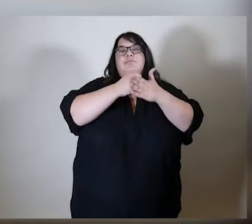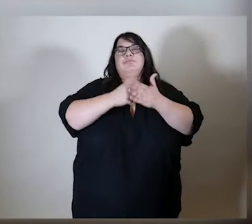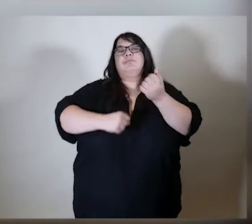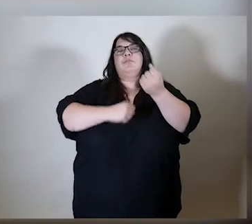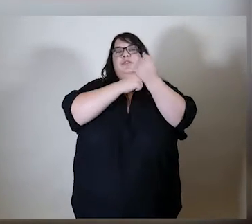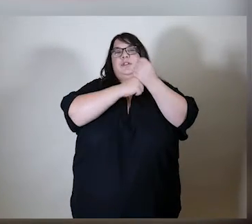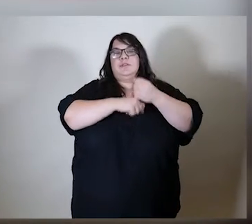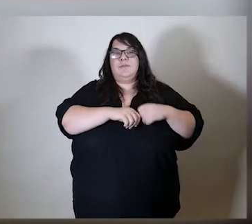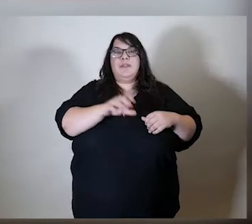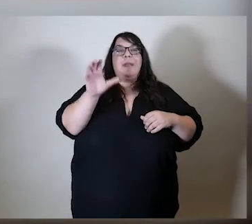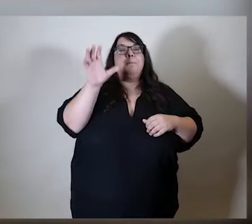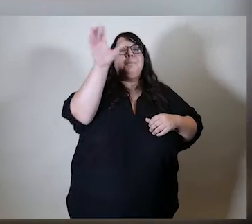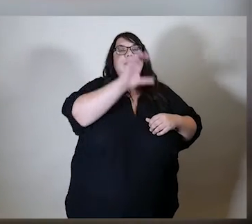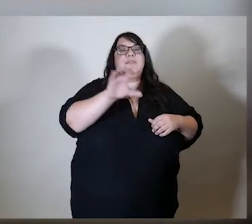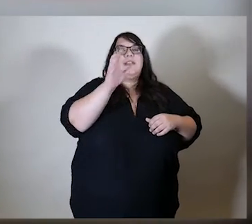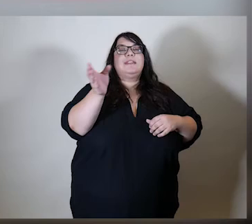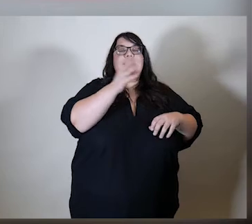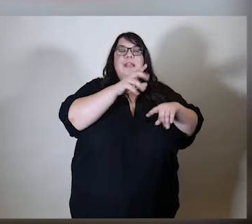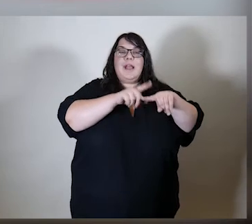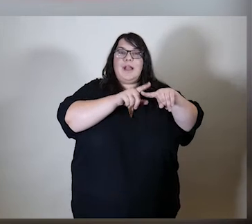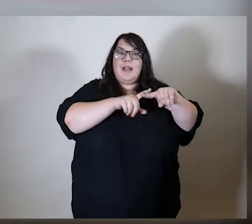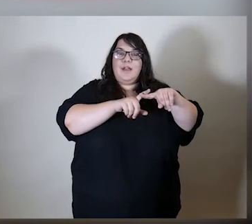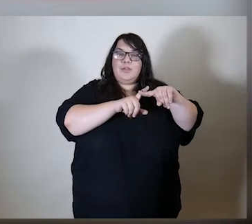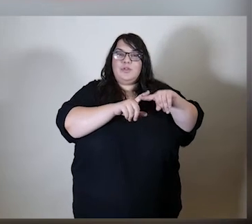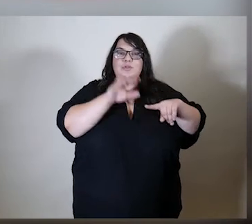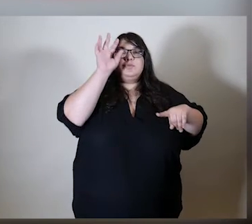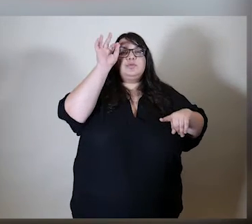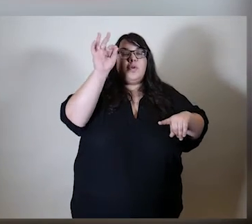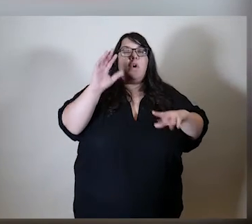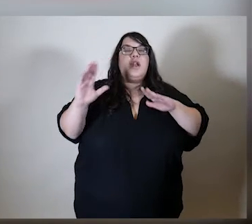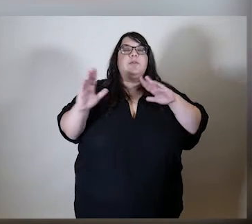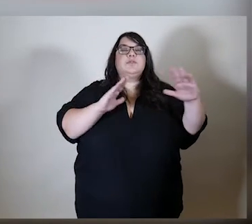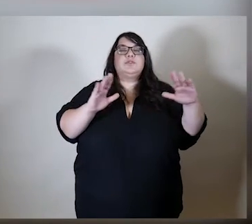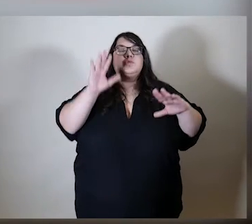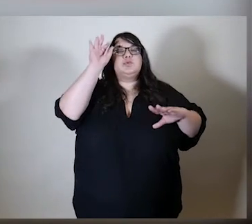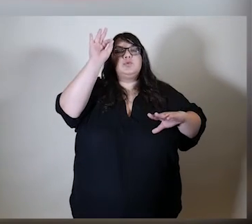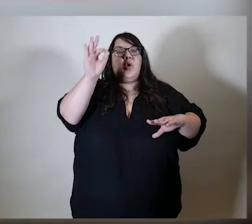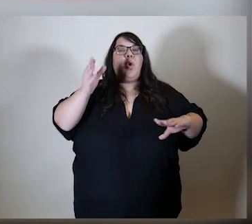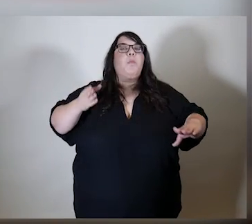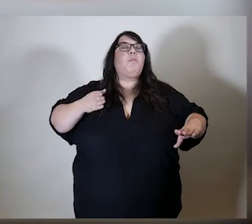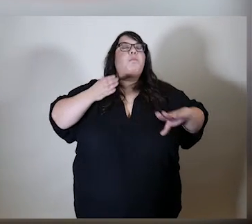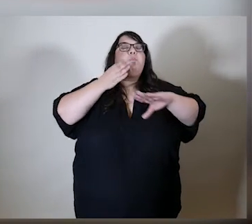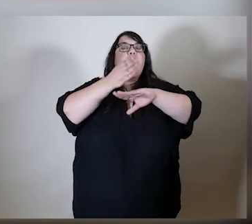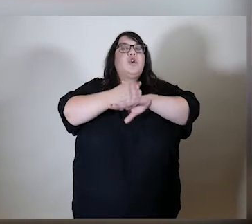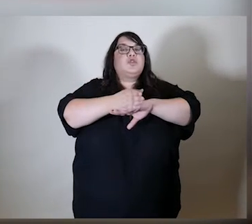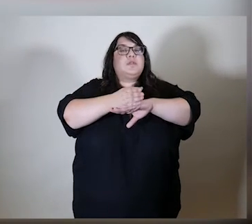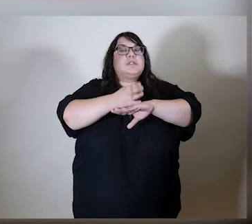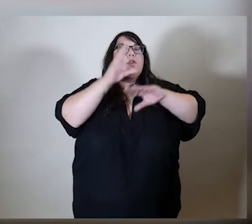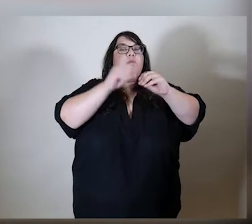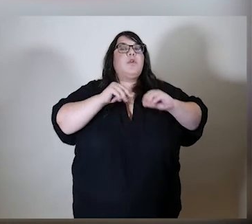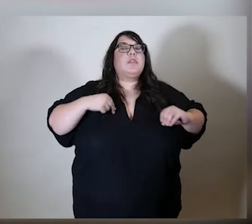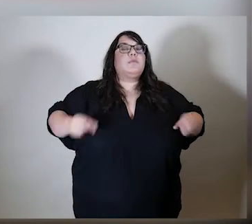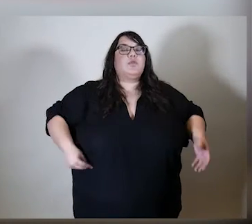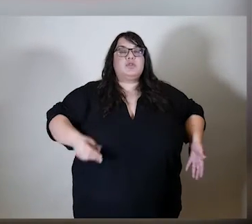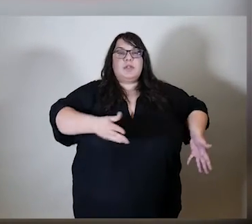Περιφέρεια Δυτικής Ελλάδος να φροντίσει έτσι ώστε να υπάρχει πρόσβαση σε όλα τα δημόσια κτίρια